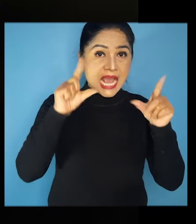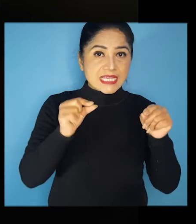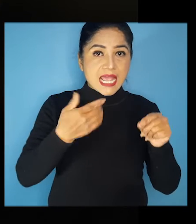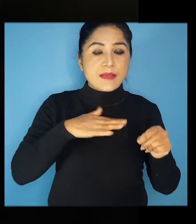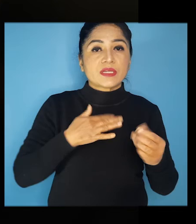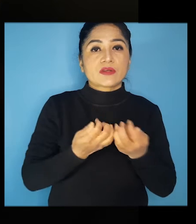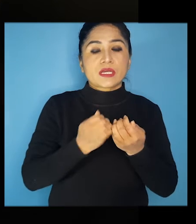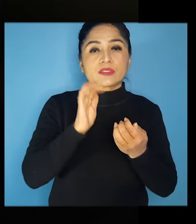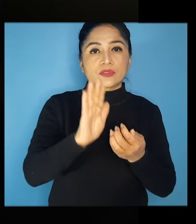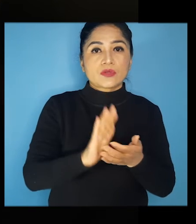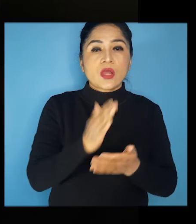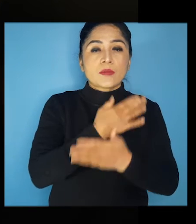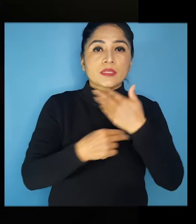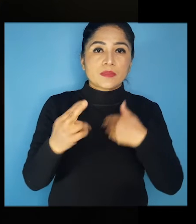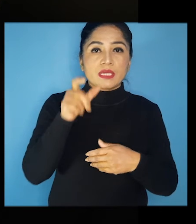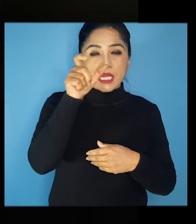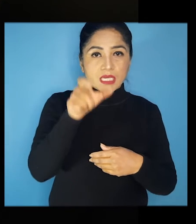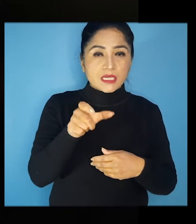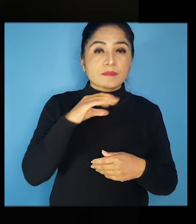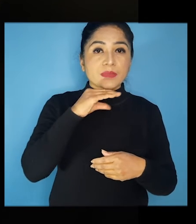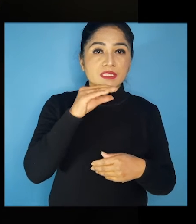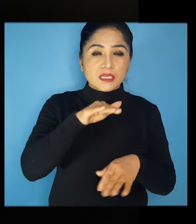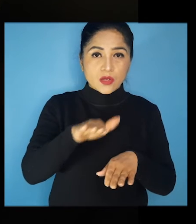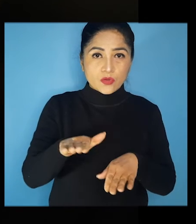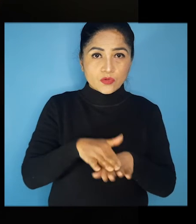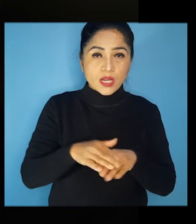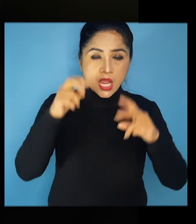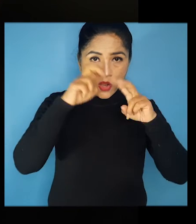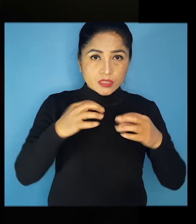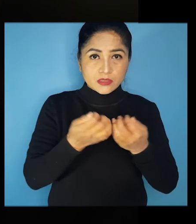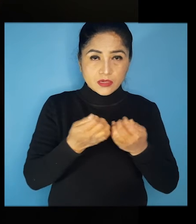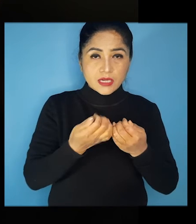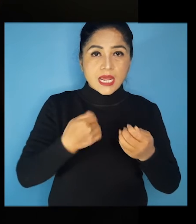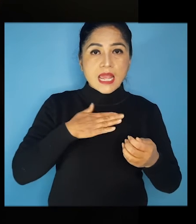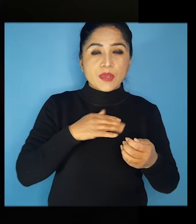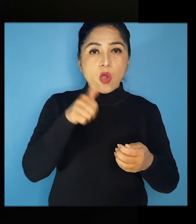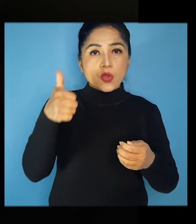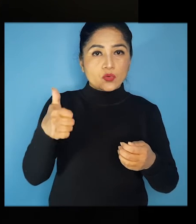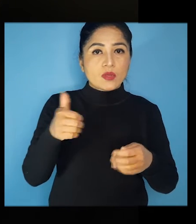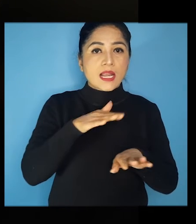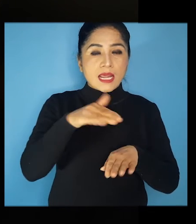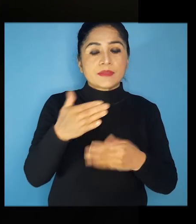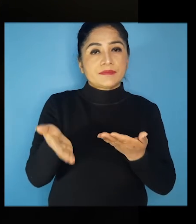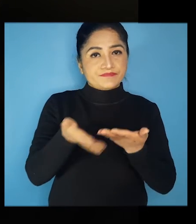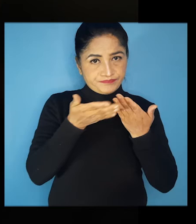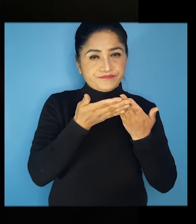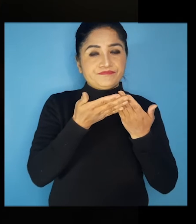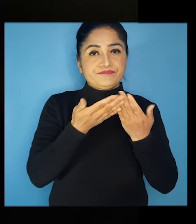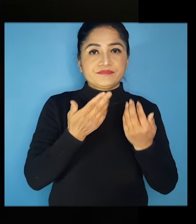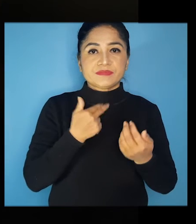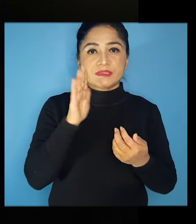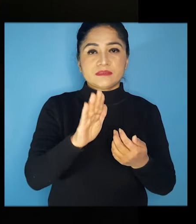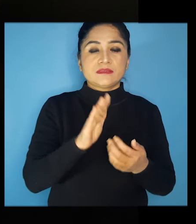हामीले गरेका छौँ अपङ्गता भएका किशोर किशोरीमाथि अनुसन्धान गर्न हामी अरूलाई पनि प्रेरित गर्न चाहन्छौँ